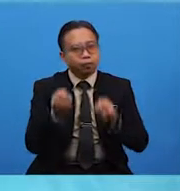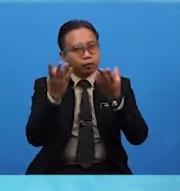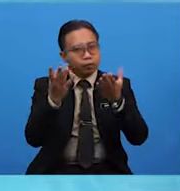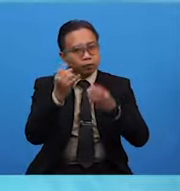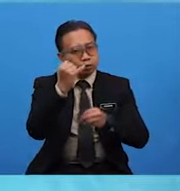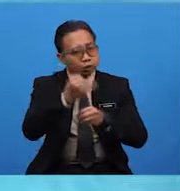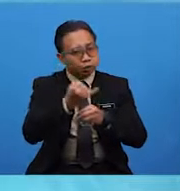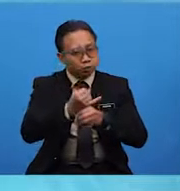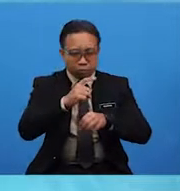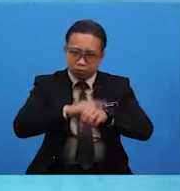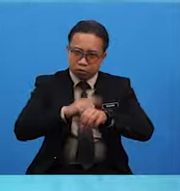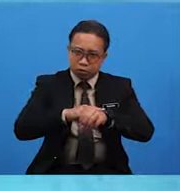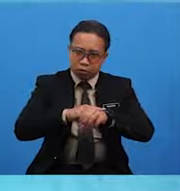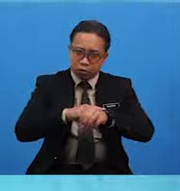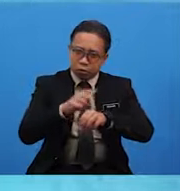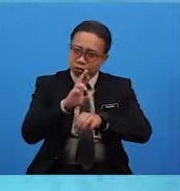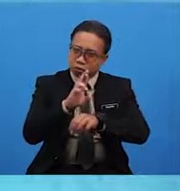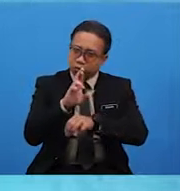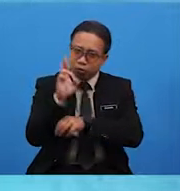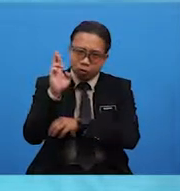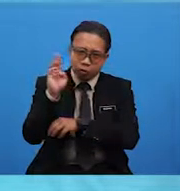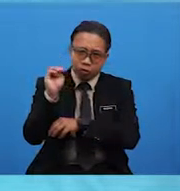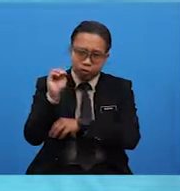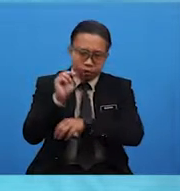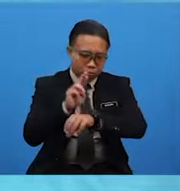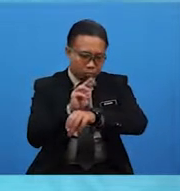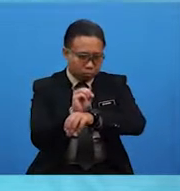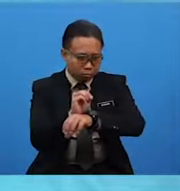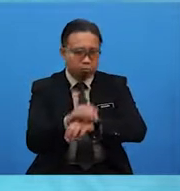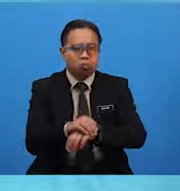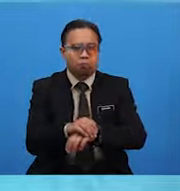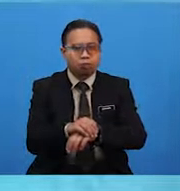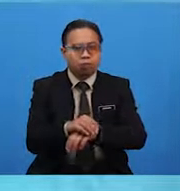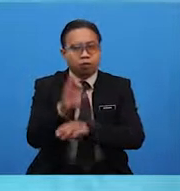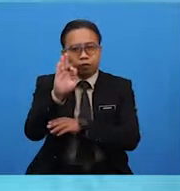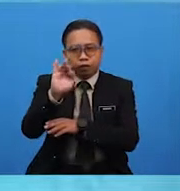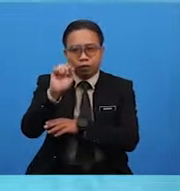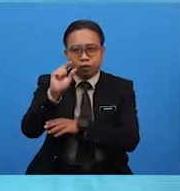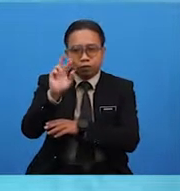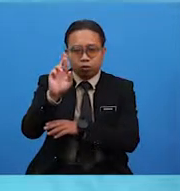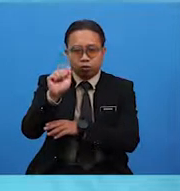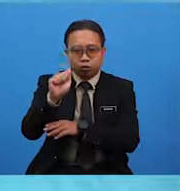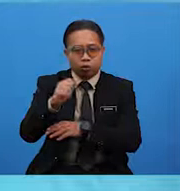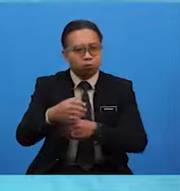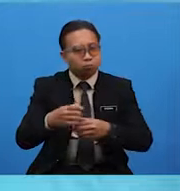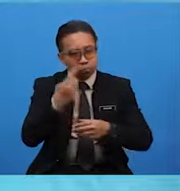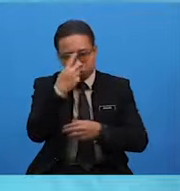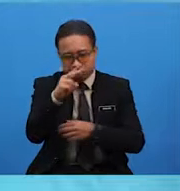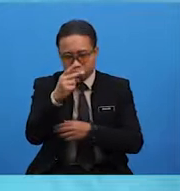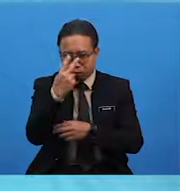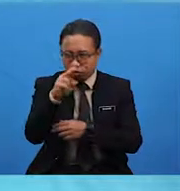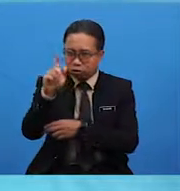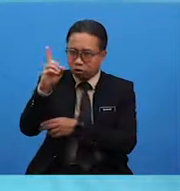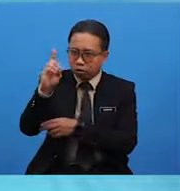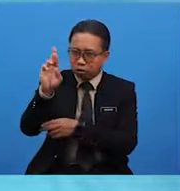karya dalam zaman romantisme ini sebenarnya menggambarkan situasi figuratif yang dramatik dan menunjukkan